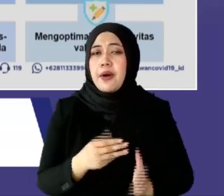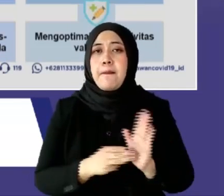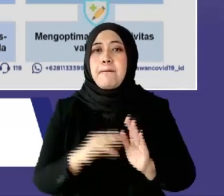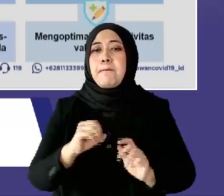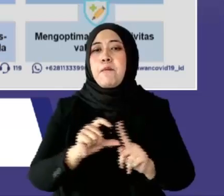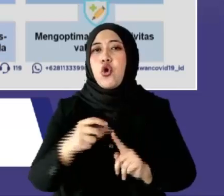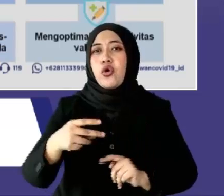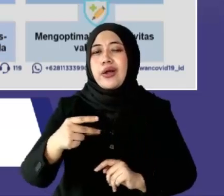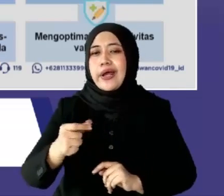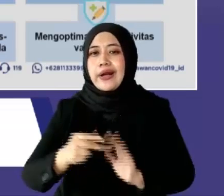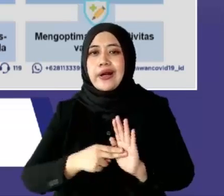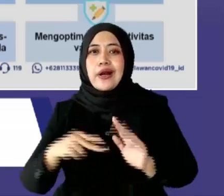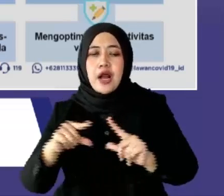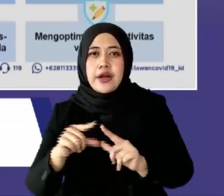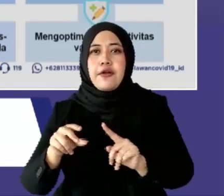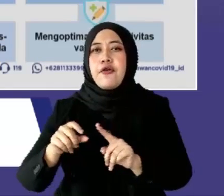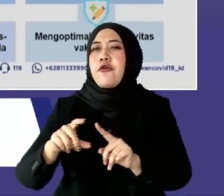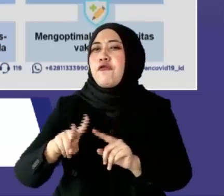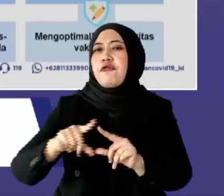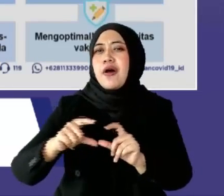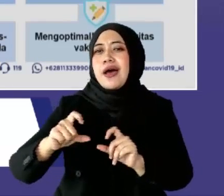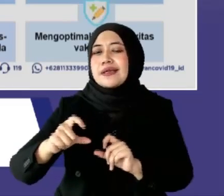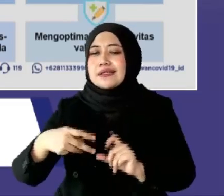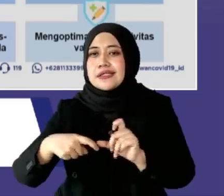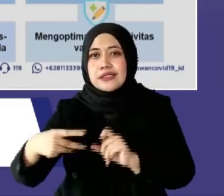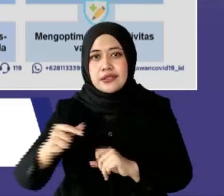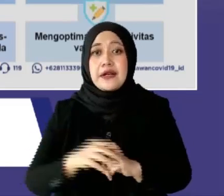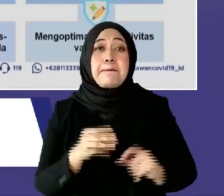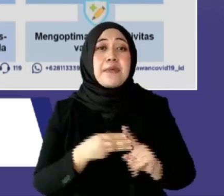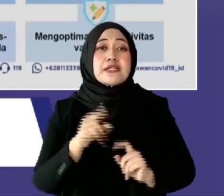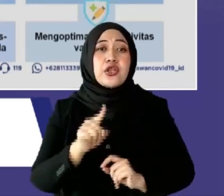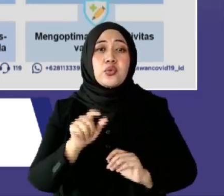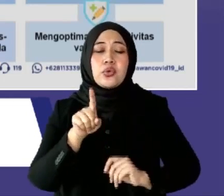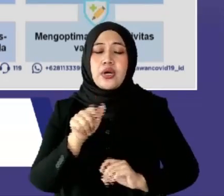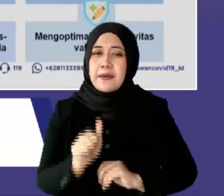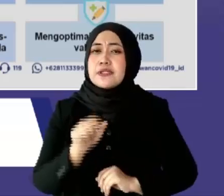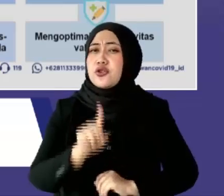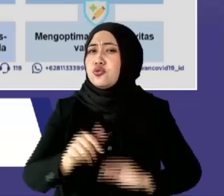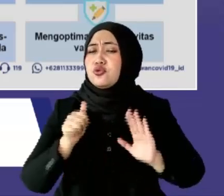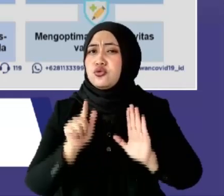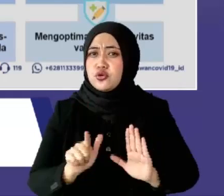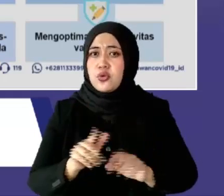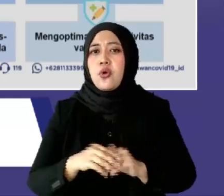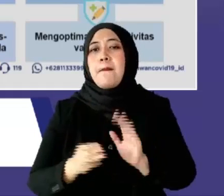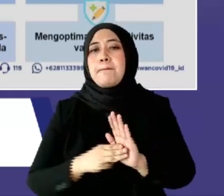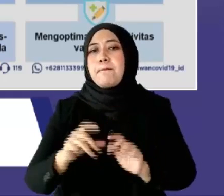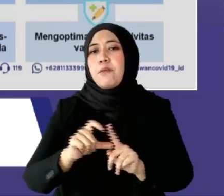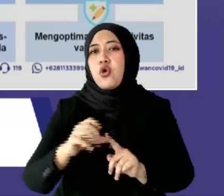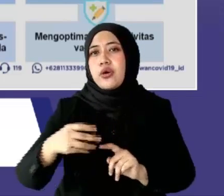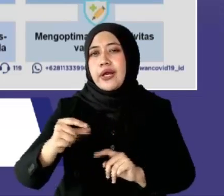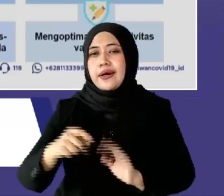Pfizer. Dan untuk varian B1617 mempengaruhi efikasi Moderna dan